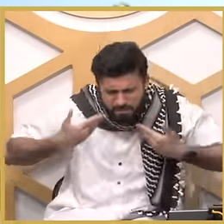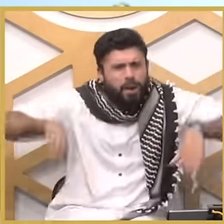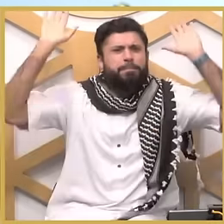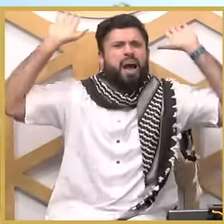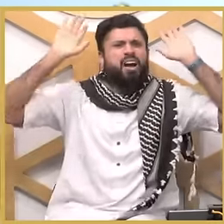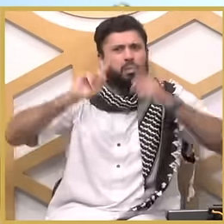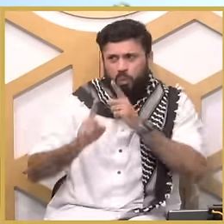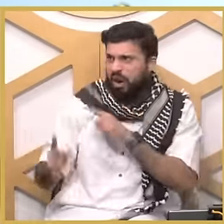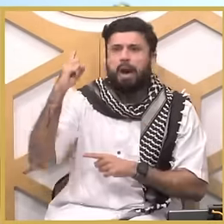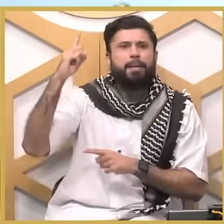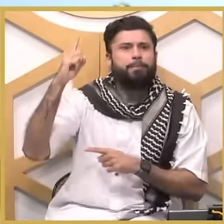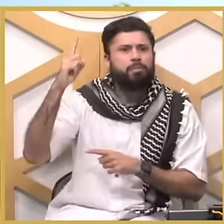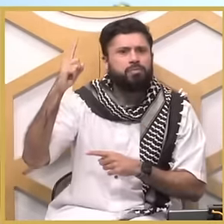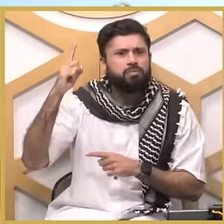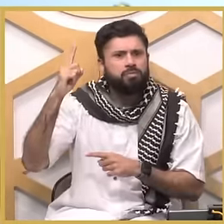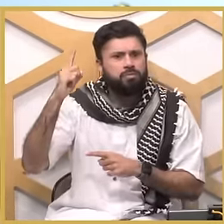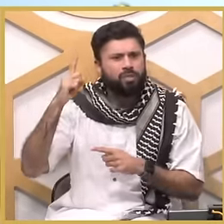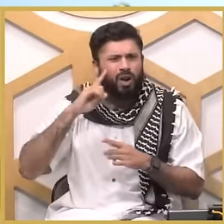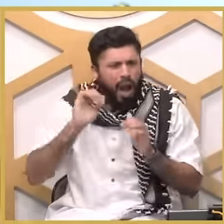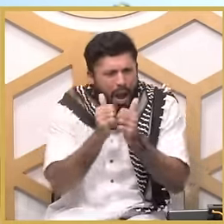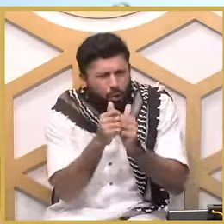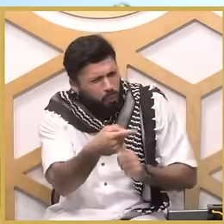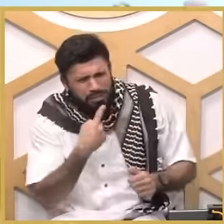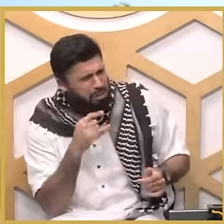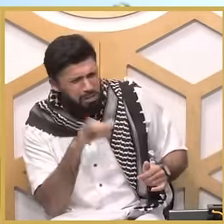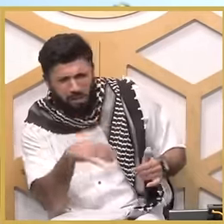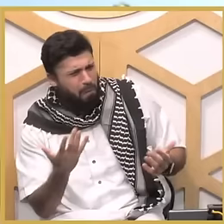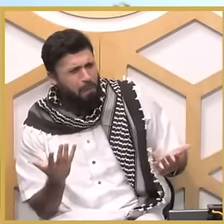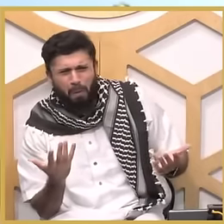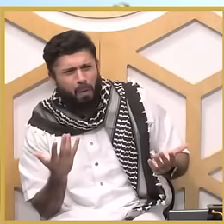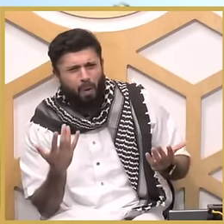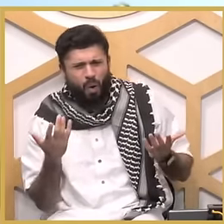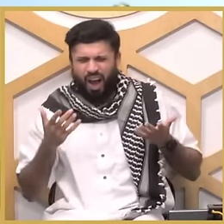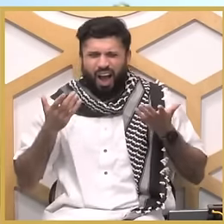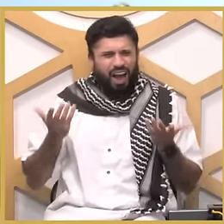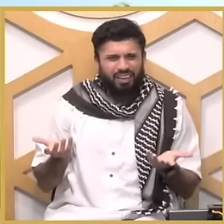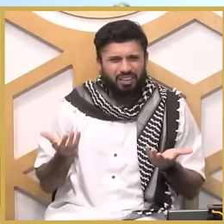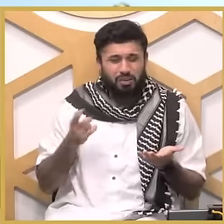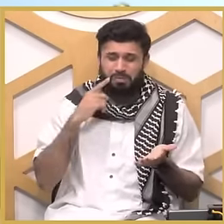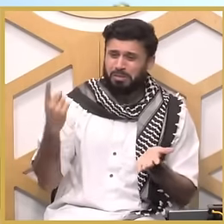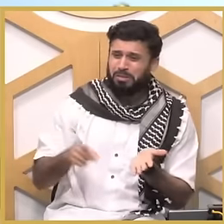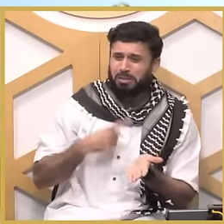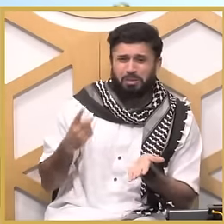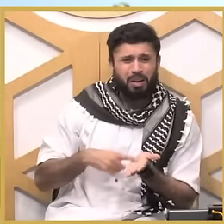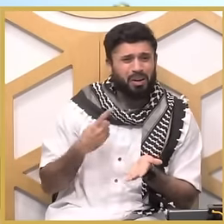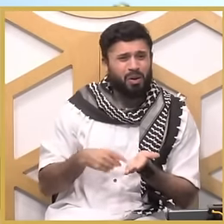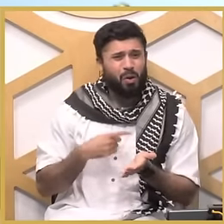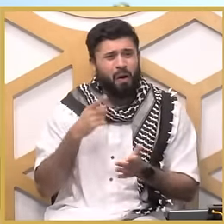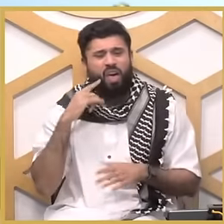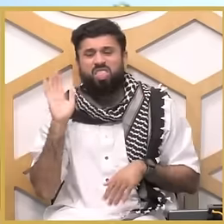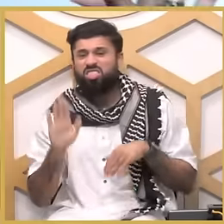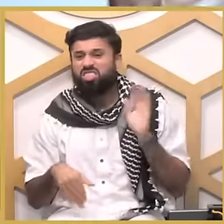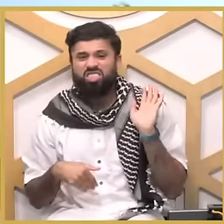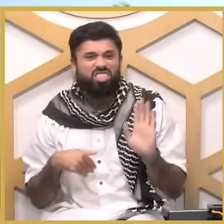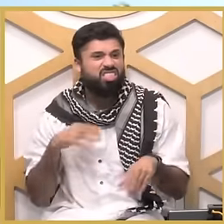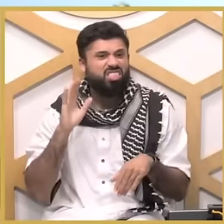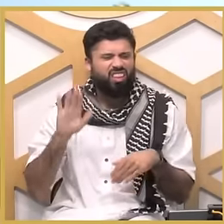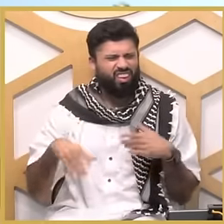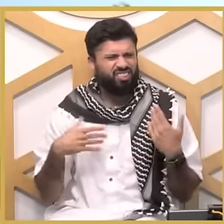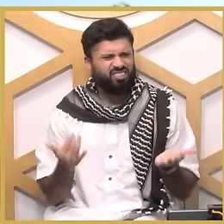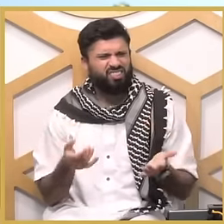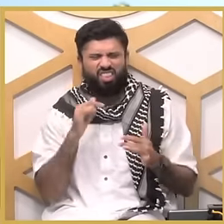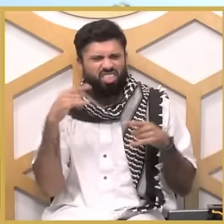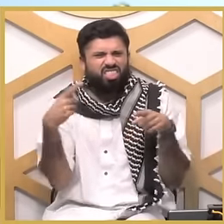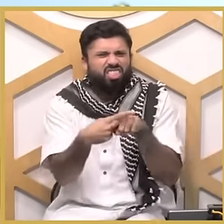submitter. So it's the same thing that's being implied, functionally, practically. You're saying the exact same thing as the guy who says, لَن تَمَسَّنَا النَّارُ